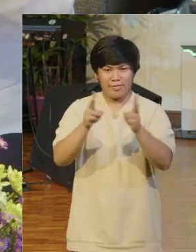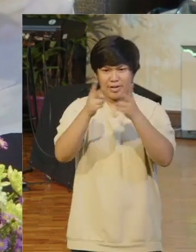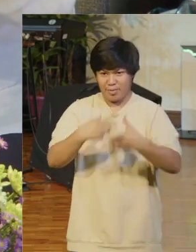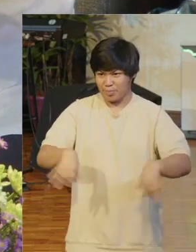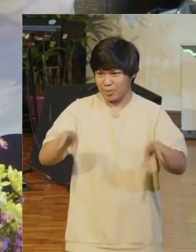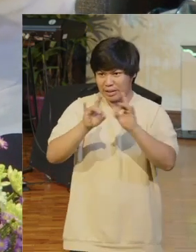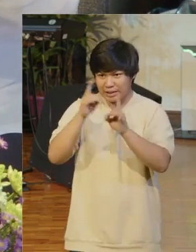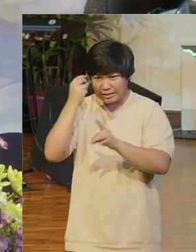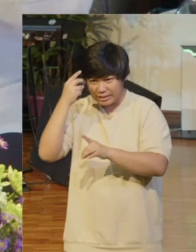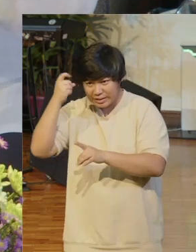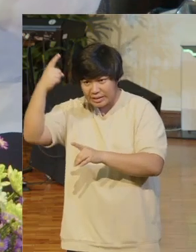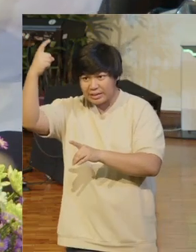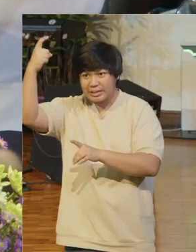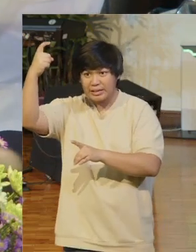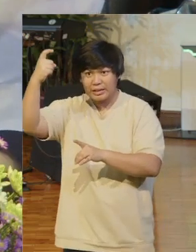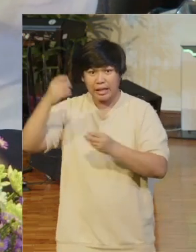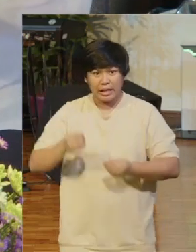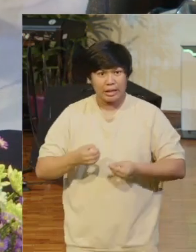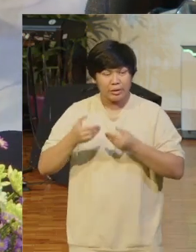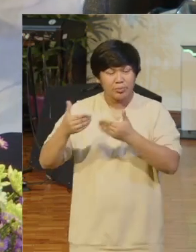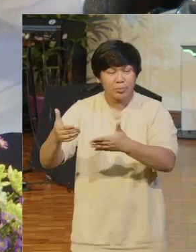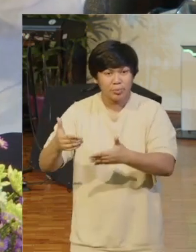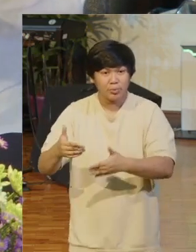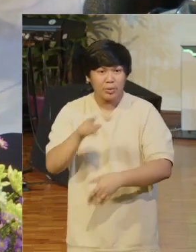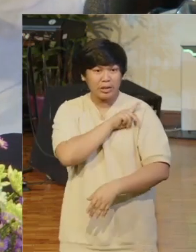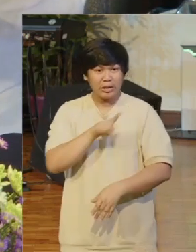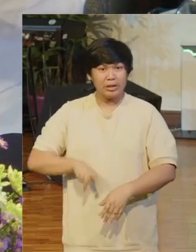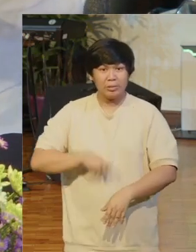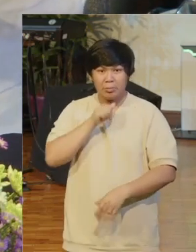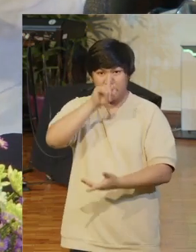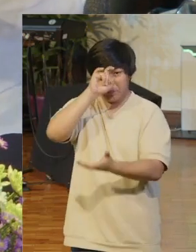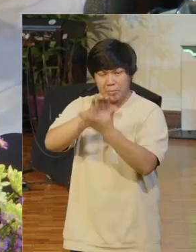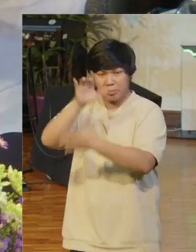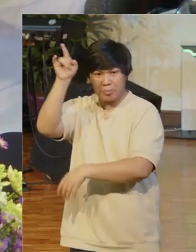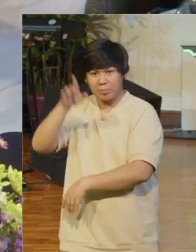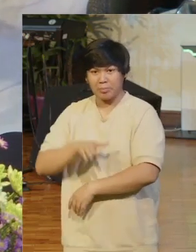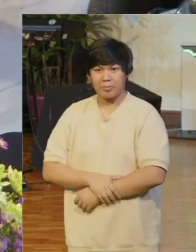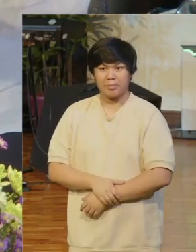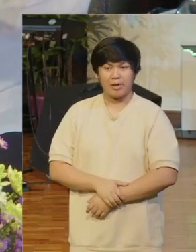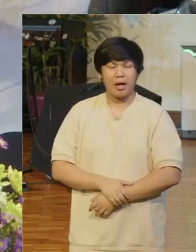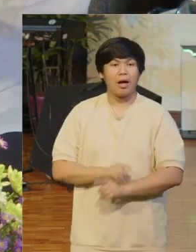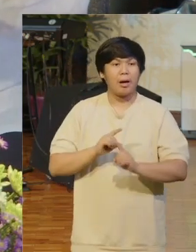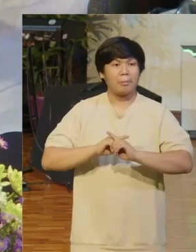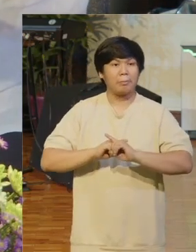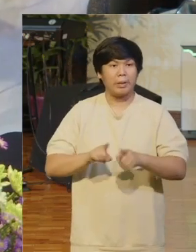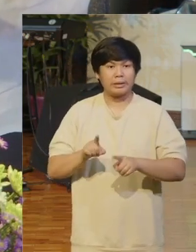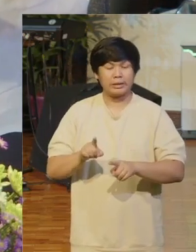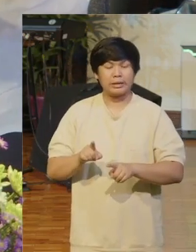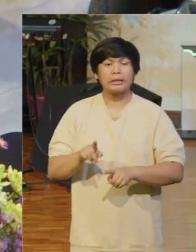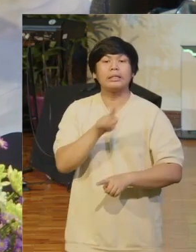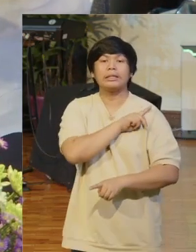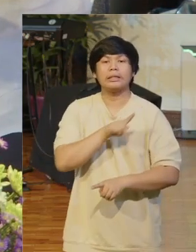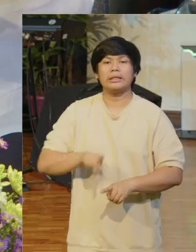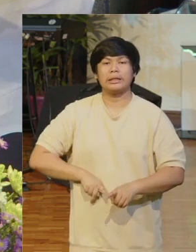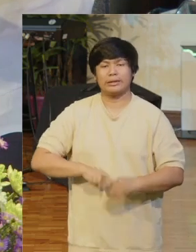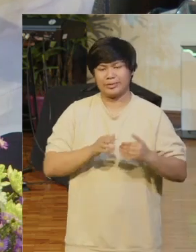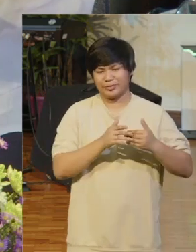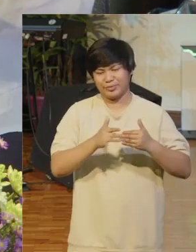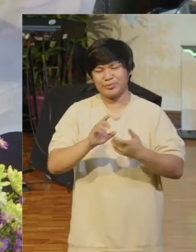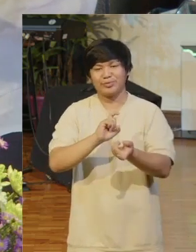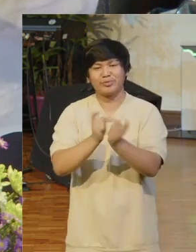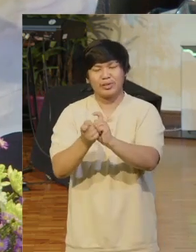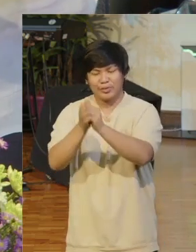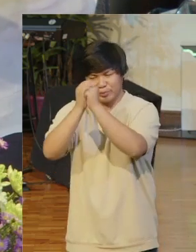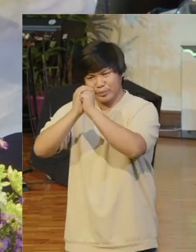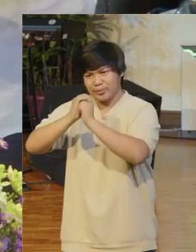Napaka-importanting panaginip. Binigay niya sa isang pagano. Pero yung paganong yun, nakilala niya ang Diyos dahil